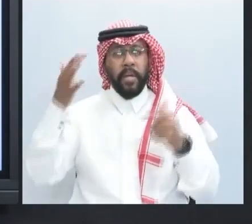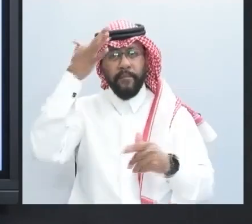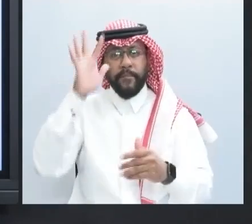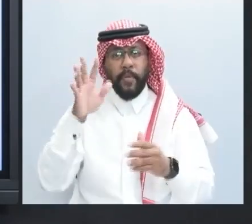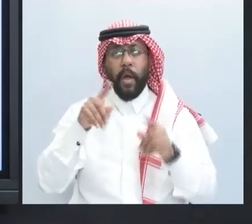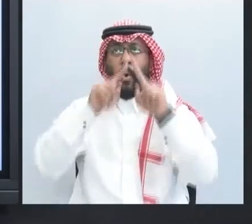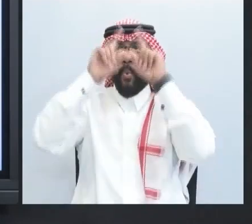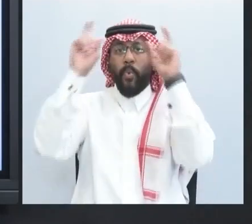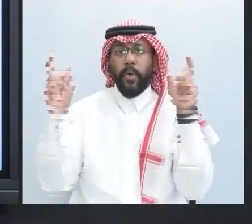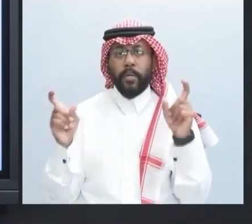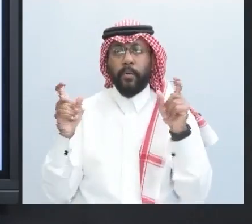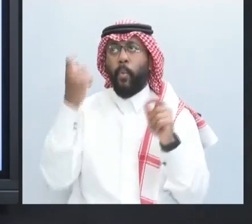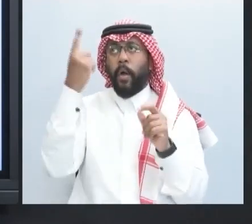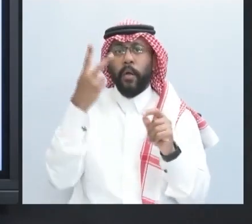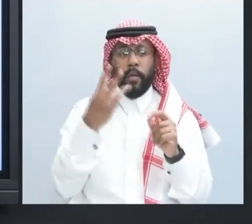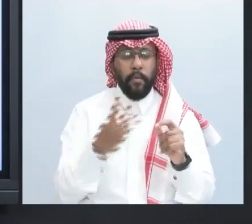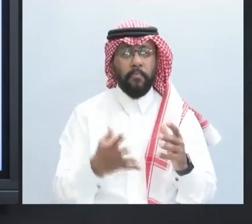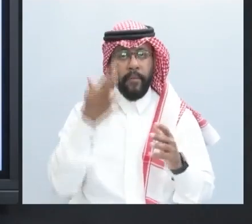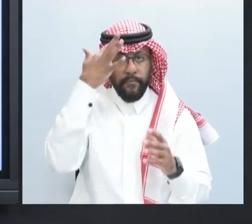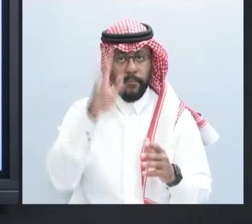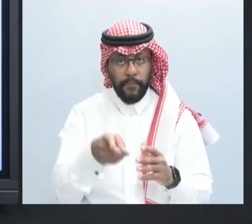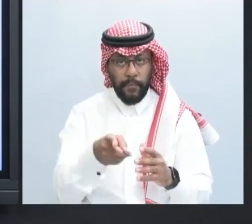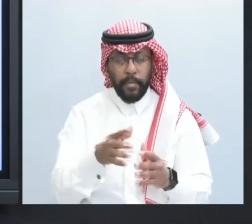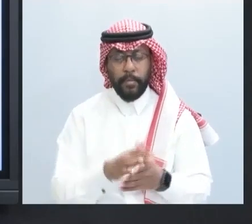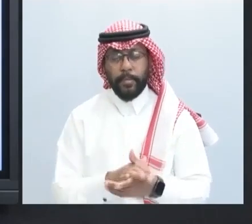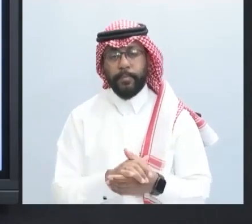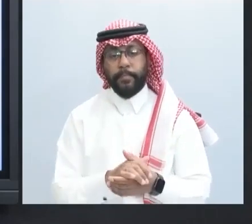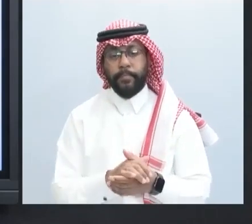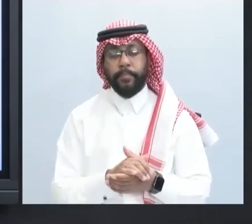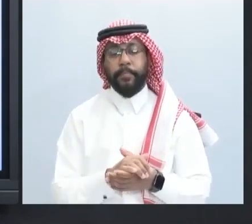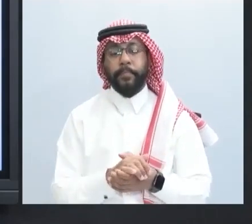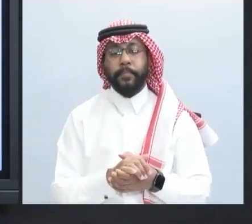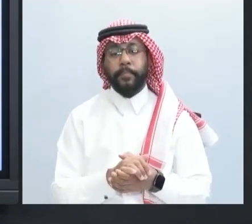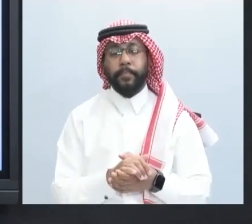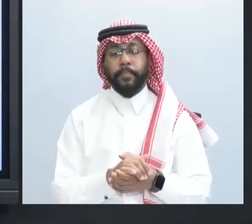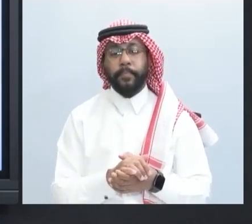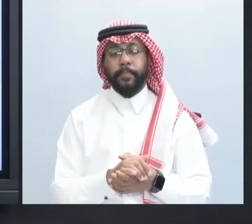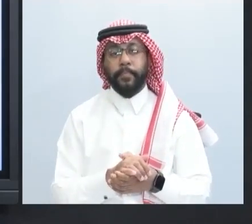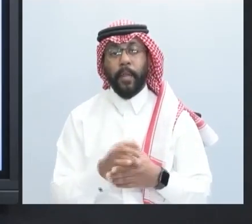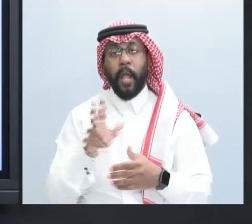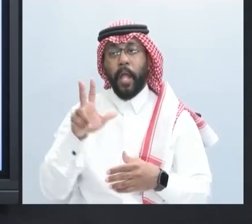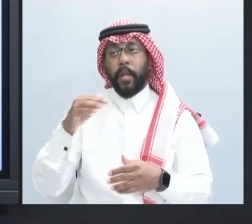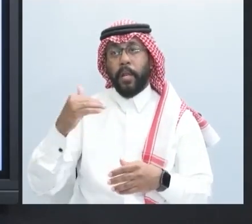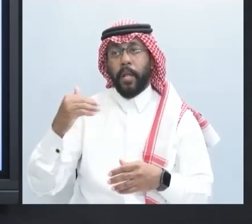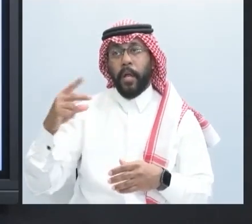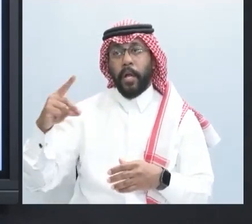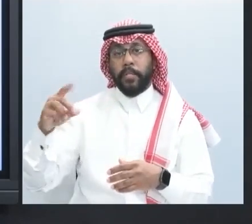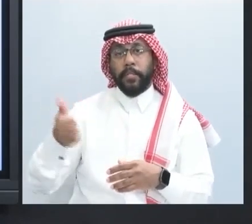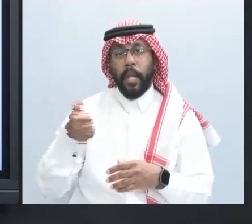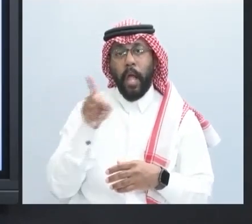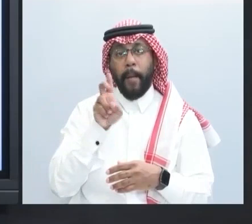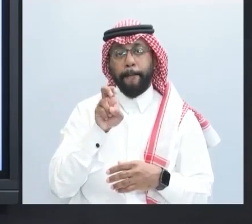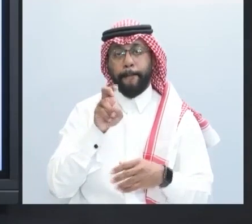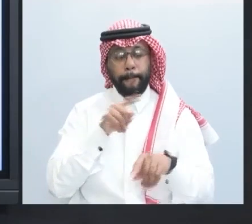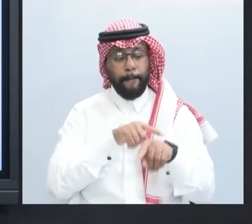الاقواس او حسب ما تذكر في في ذلك ارسم هنا شكلا او جدولا يلخص مهارات الخطابه والالقاء يلخص